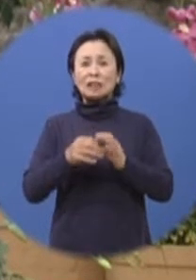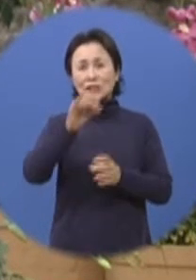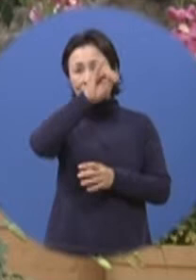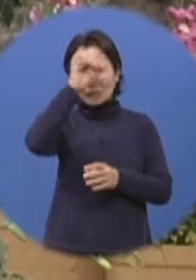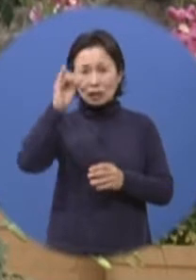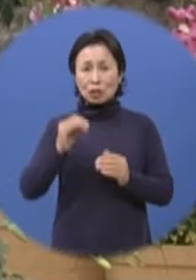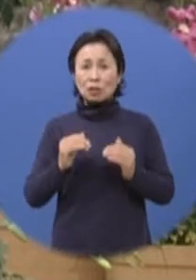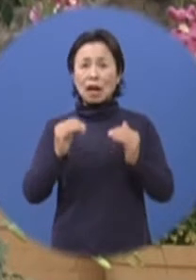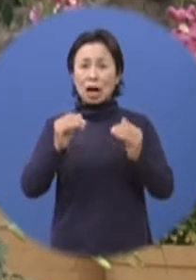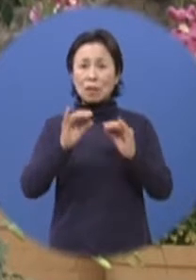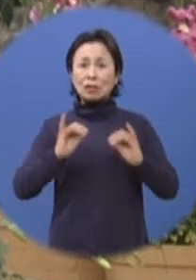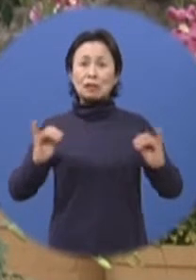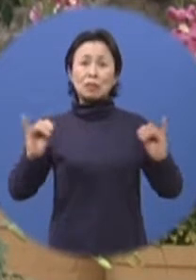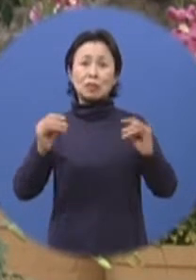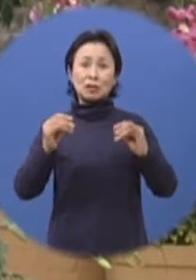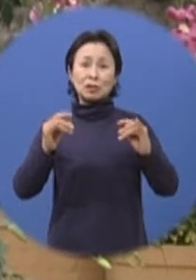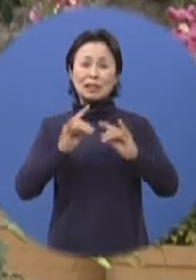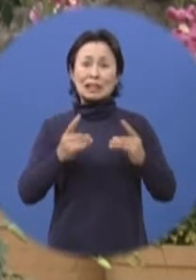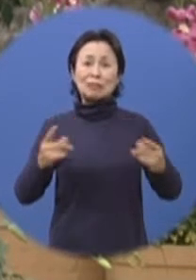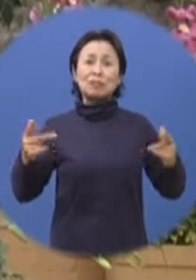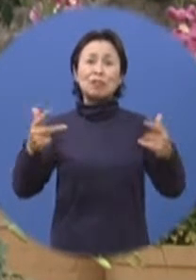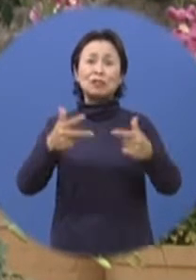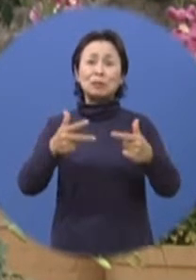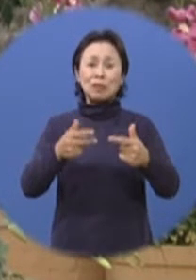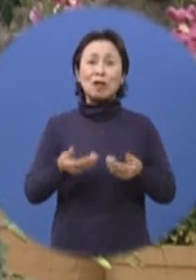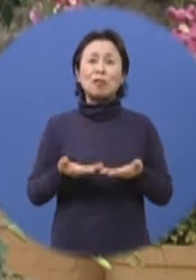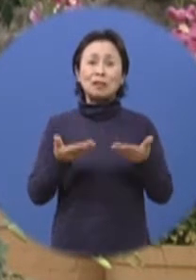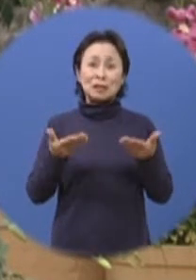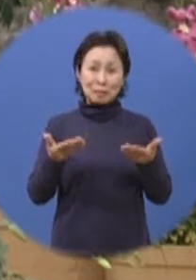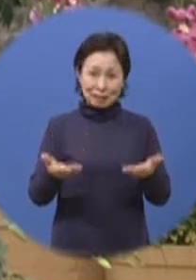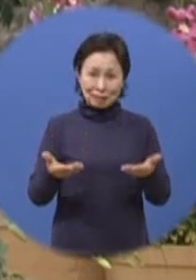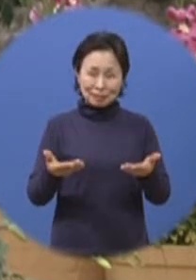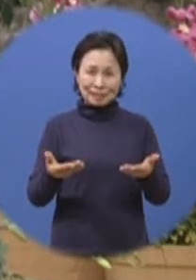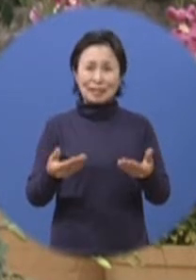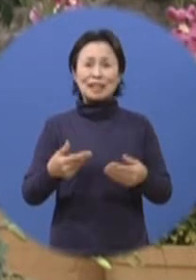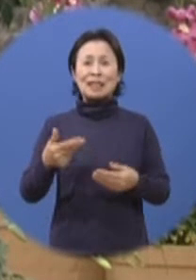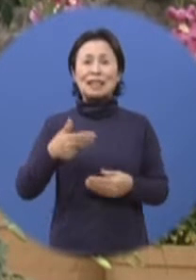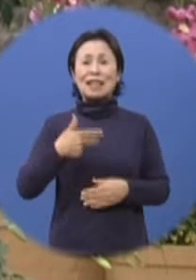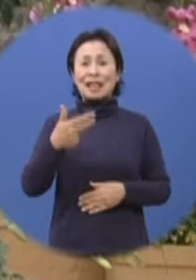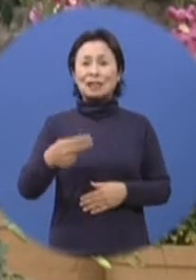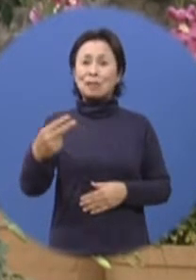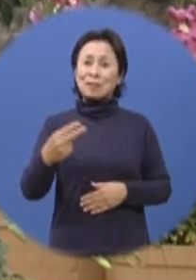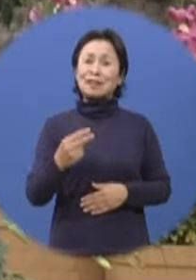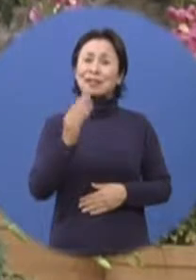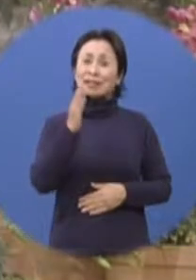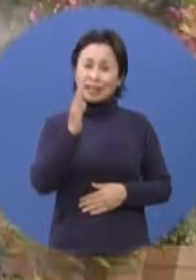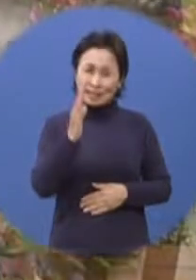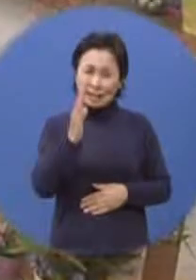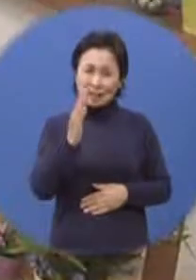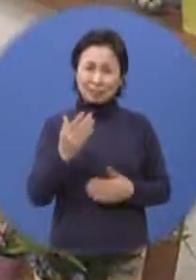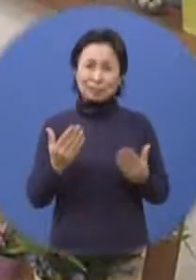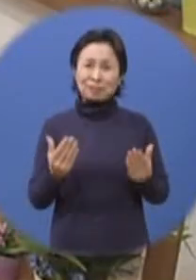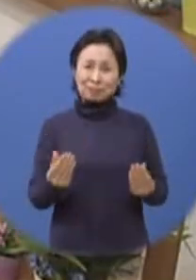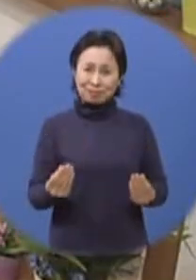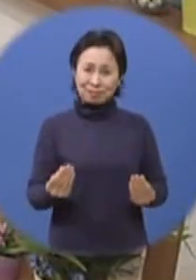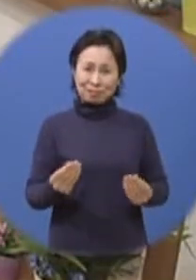来週も是非ご覧くださいそれでは今日はこの辺りで失礼致します